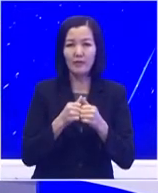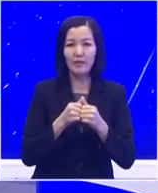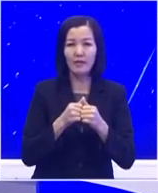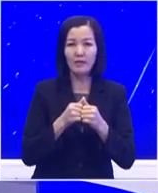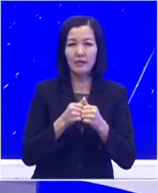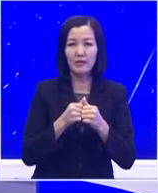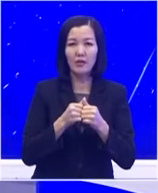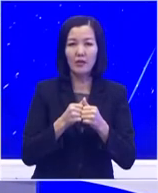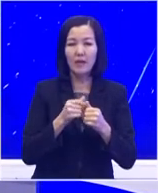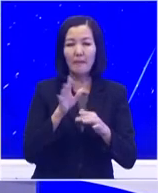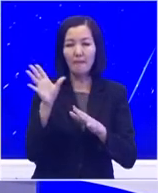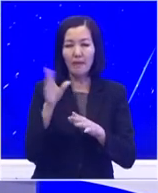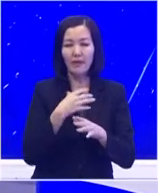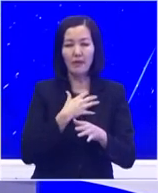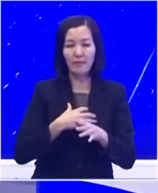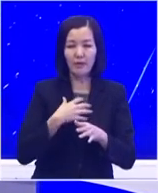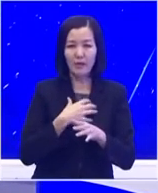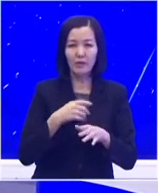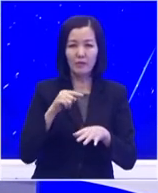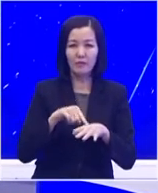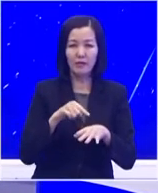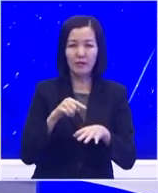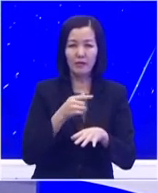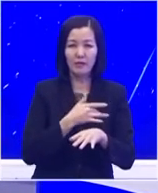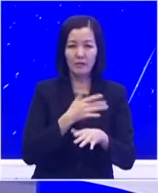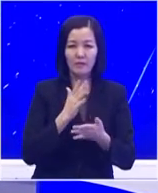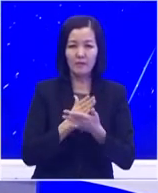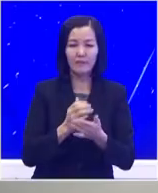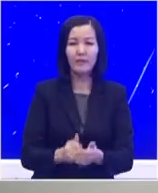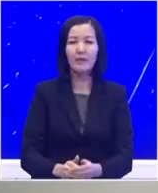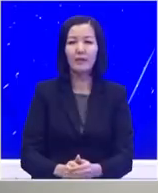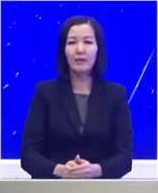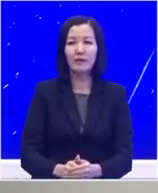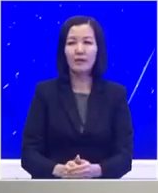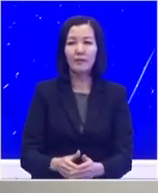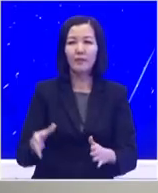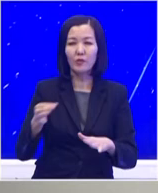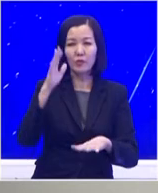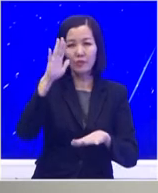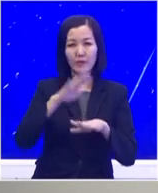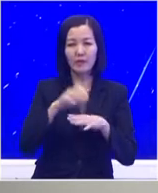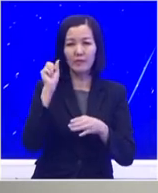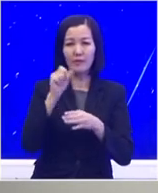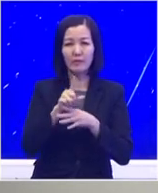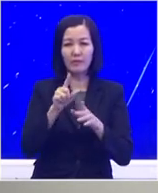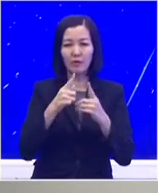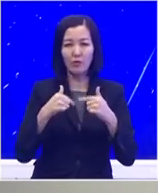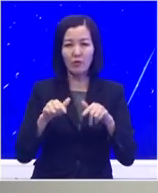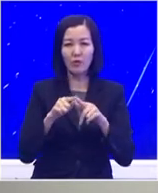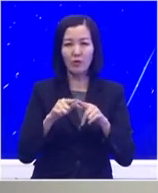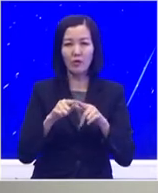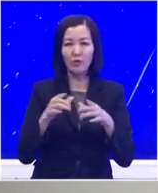отбасының қайғысы көптің қабырғасын қайыстырған еді. Облыс әкімінің тапсырмасымен құрылған арнайы